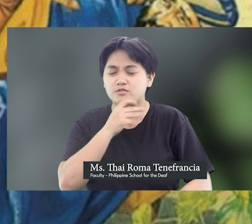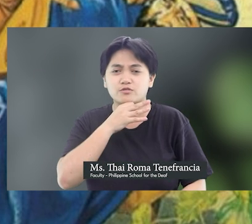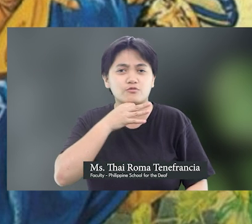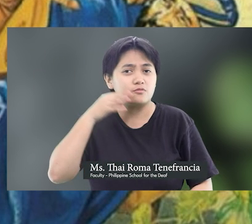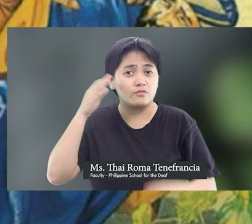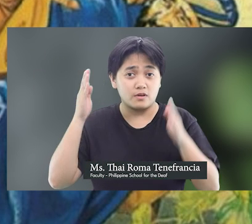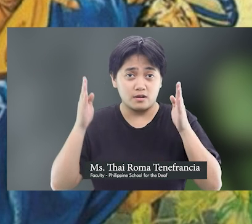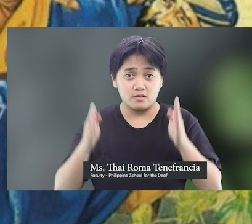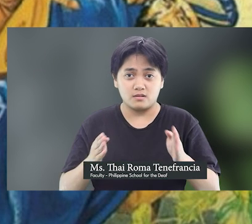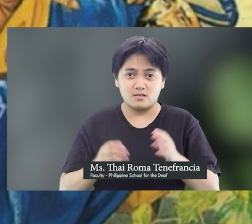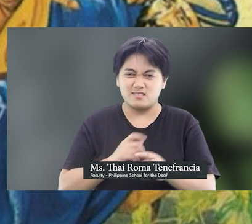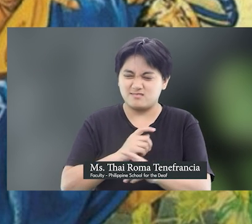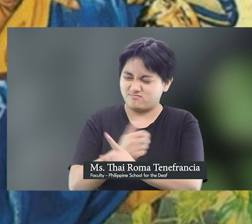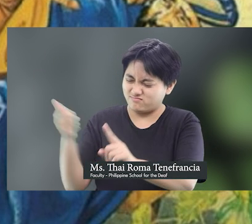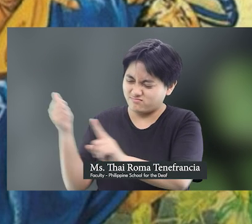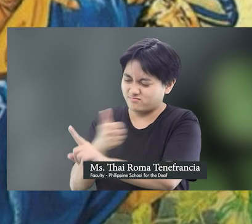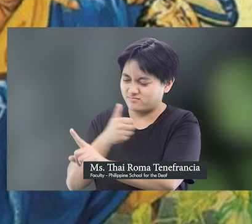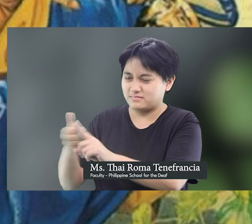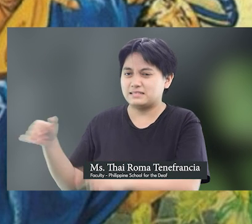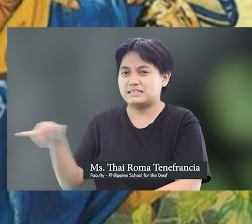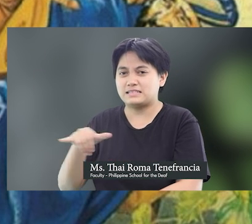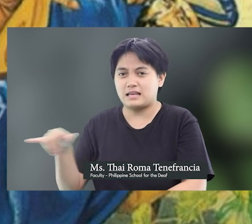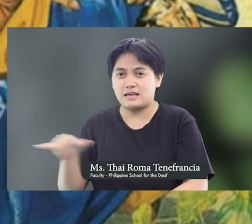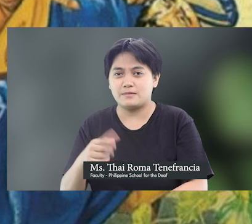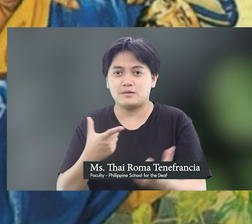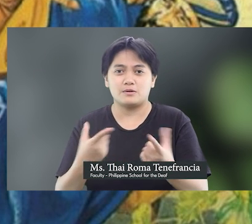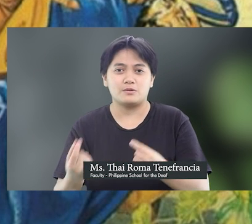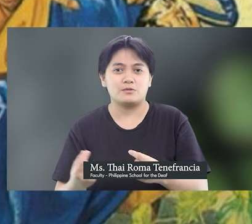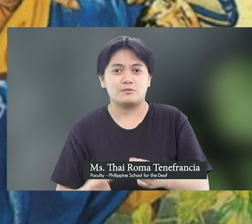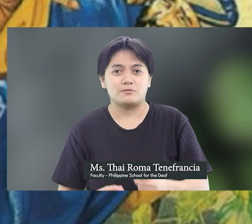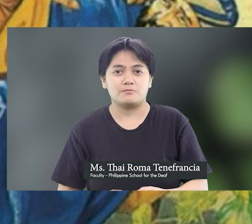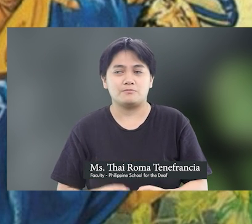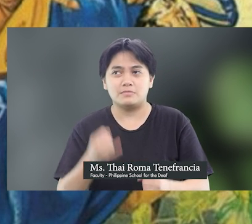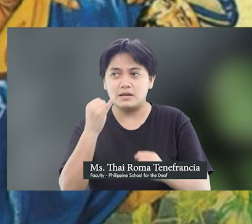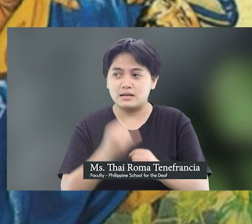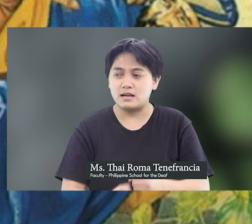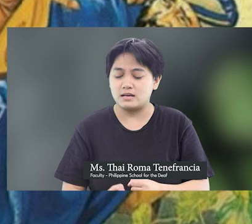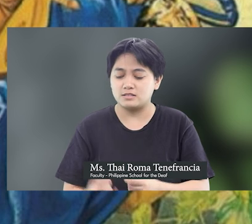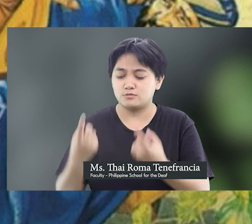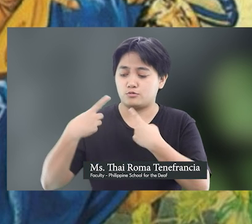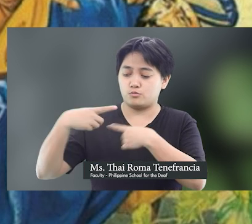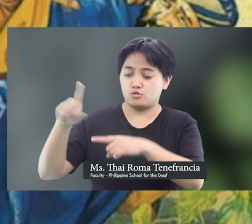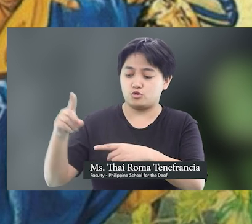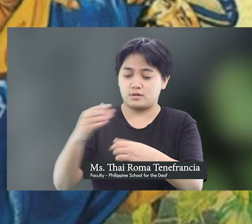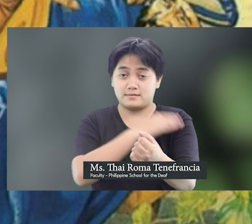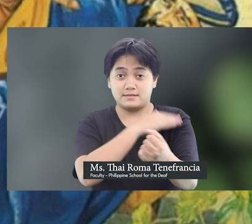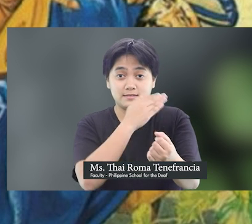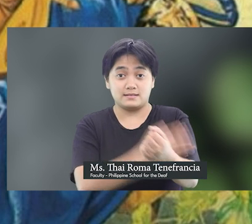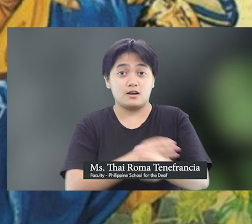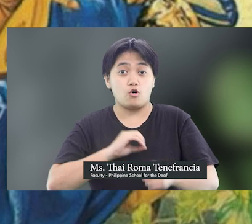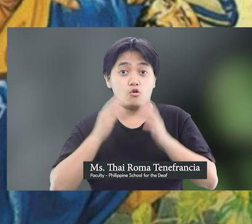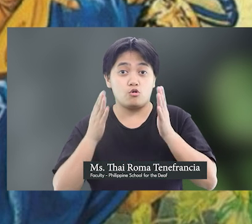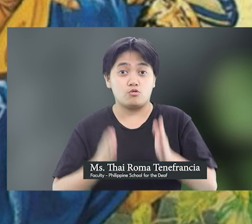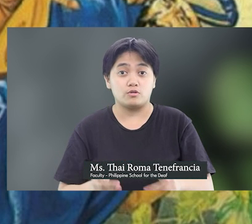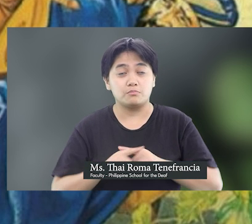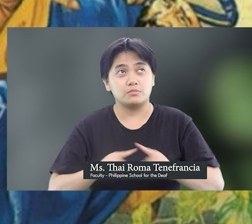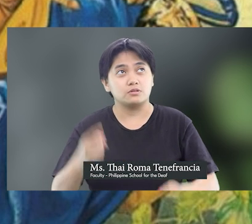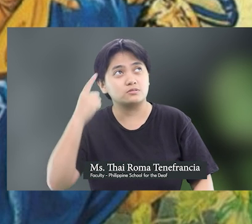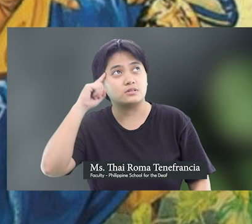ganoon din ang ginawa ng mga magsasaka sa kanila. Sa bandang huli, ipinadala na rin niya ang kanyang anak sa